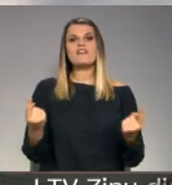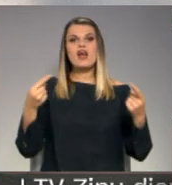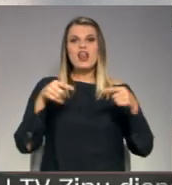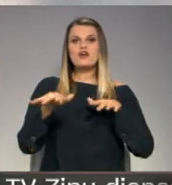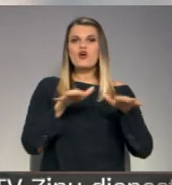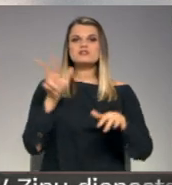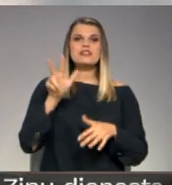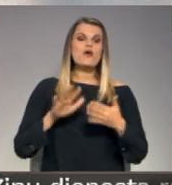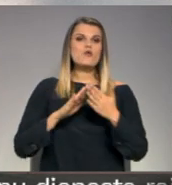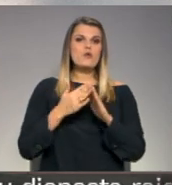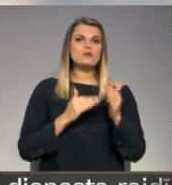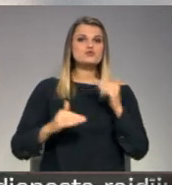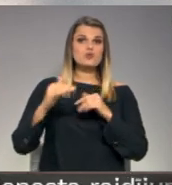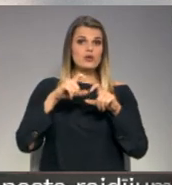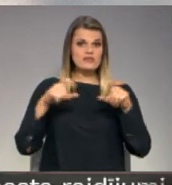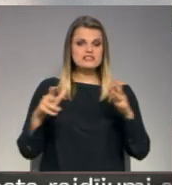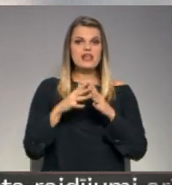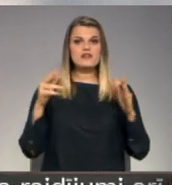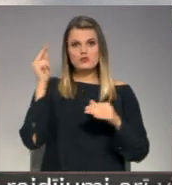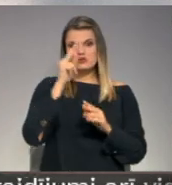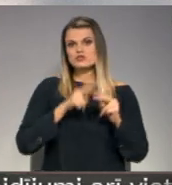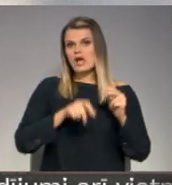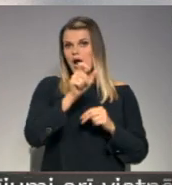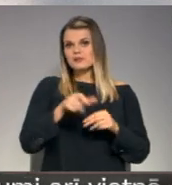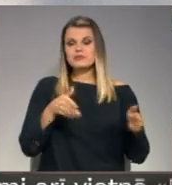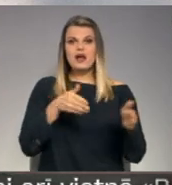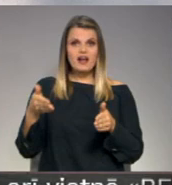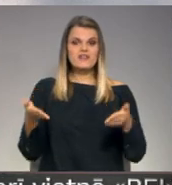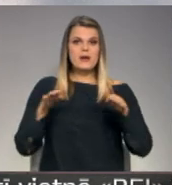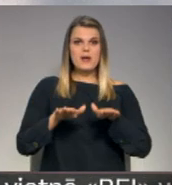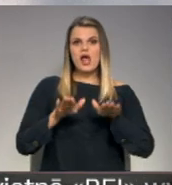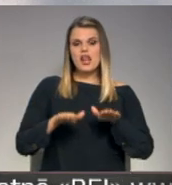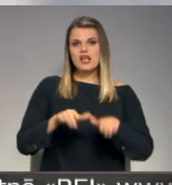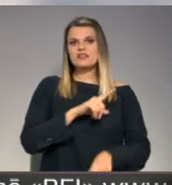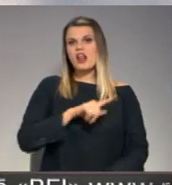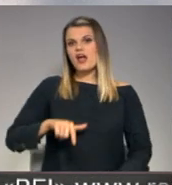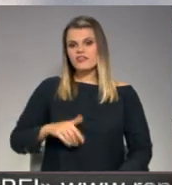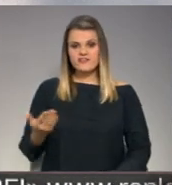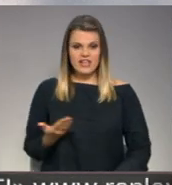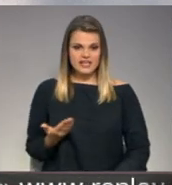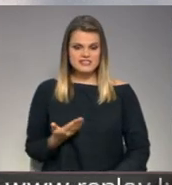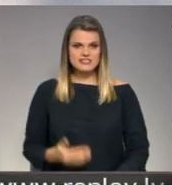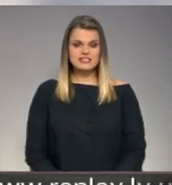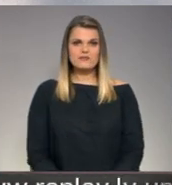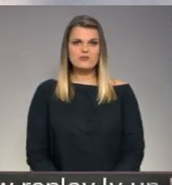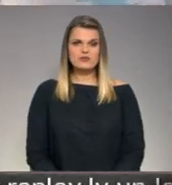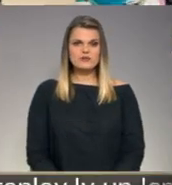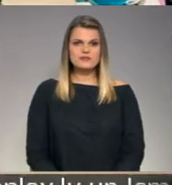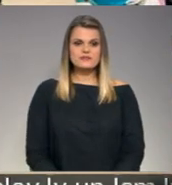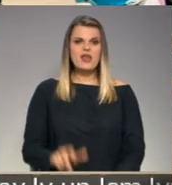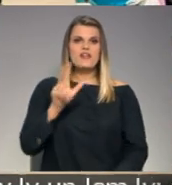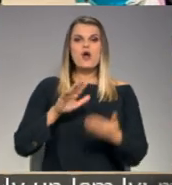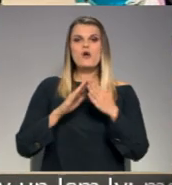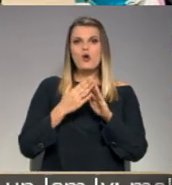organizē Daugavpils universitāte. Daudzi kursu absolventi ir gatavi palikt uz dzīvi Latvijā un vairāk Daudzkom TV.